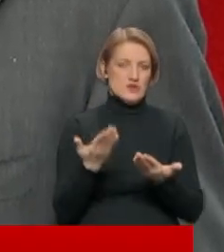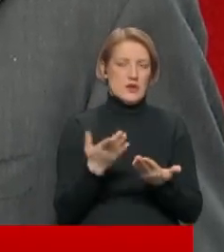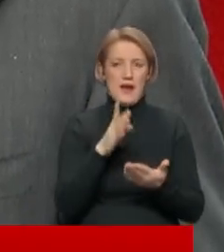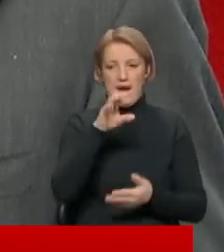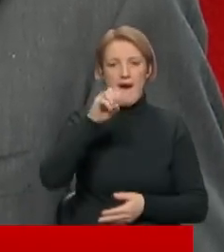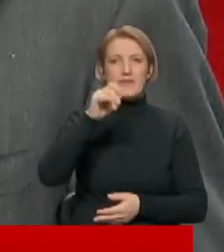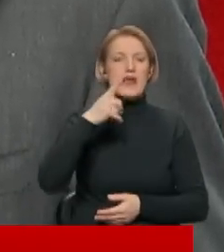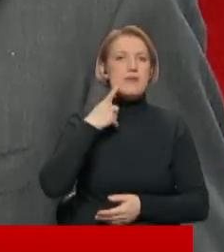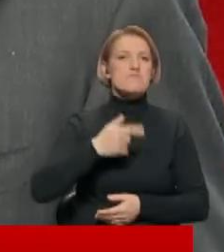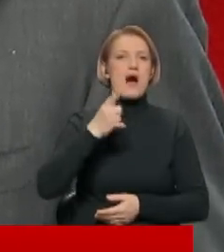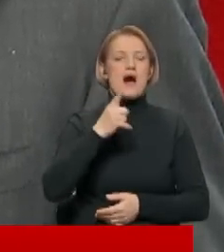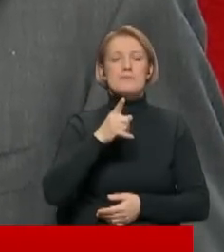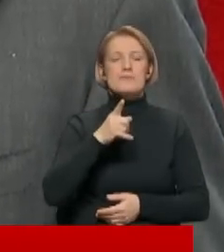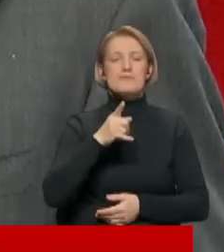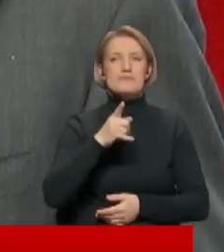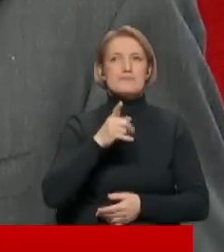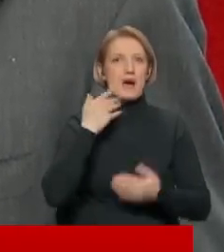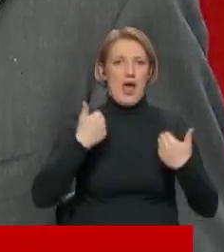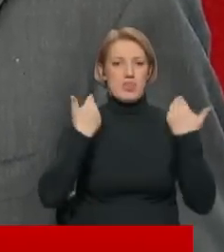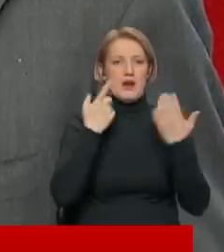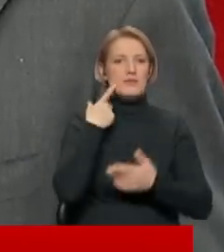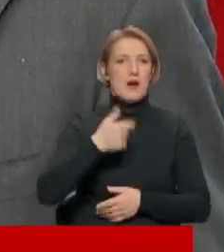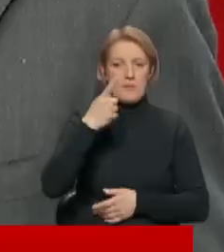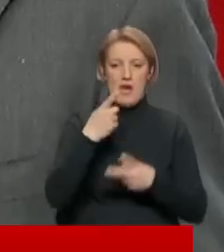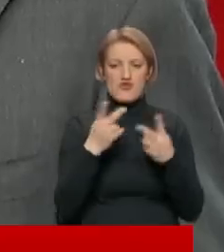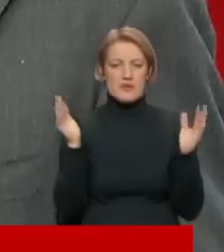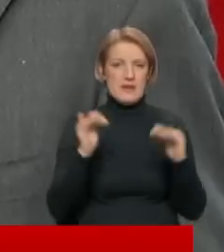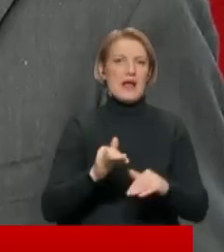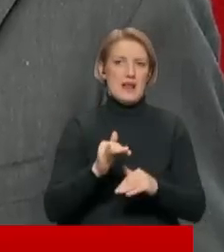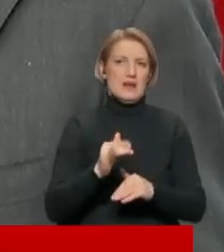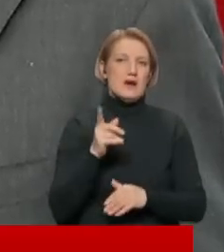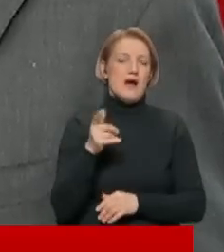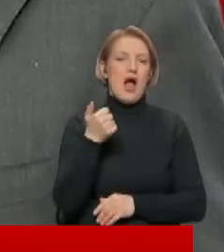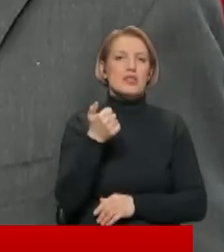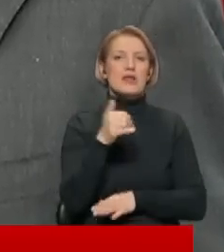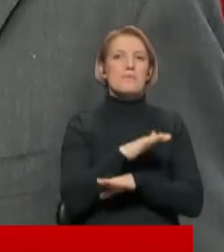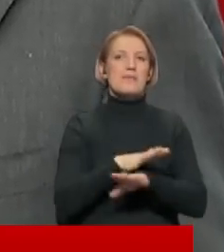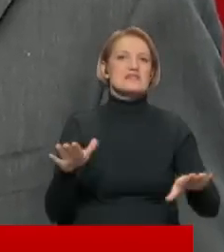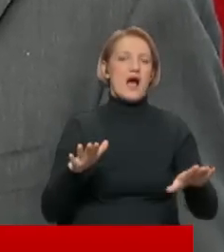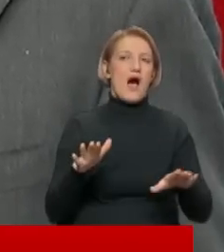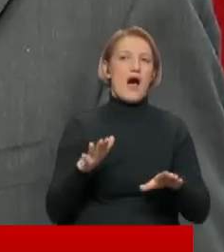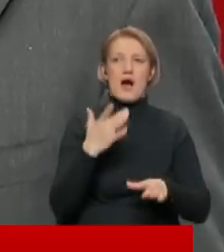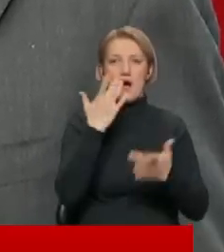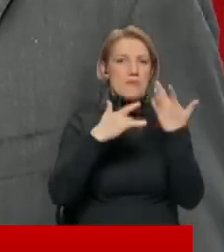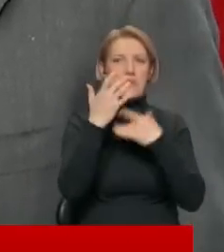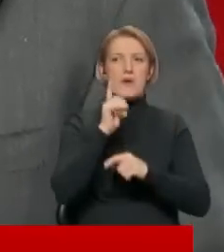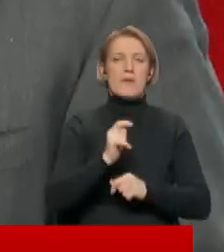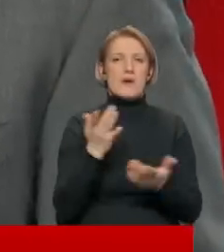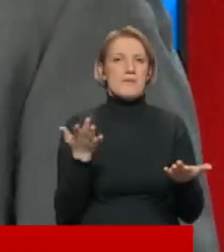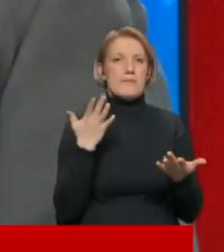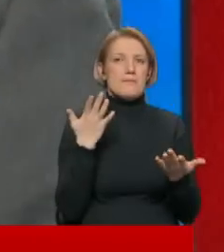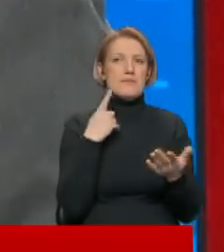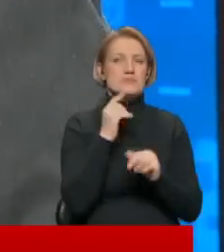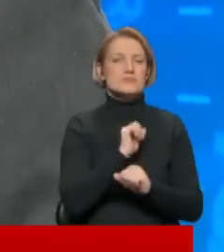Adalet bakanından bir açıklama geldi ve dedi ki Altın Masa mağdura yatıyor yatmaya gerek yok